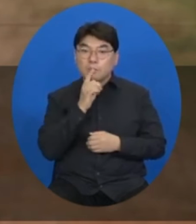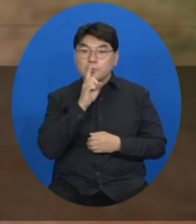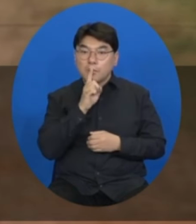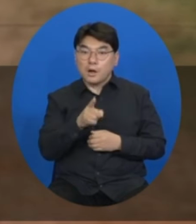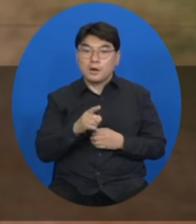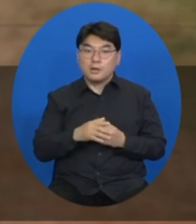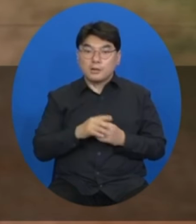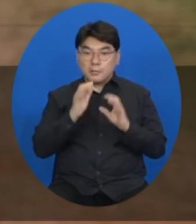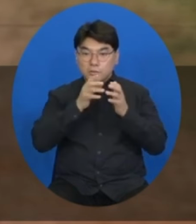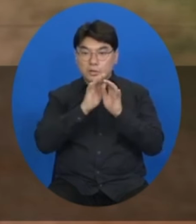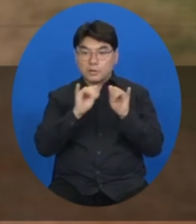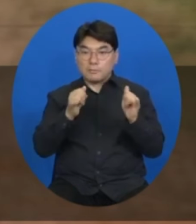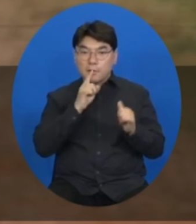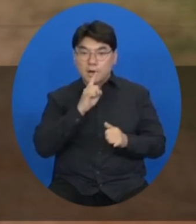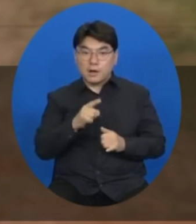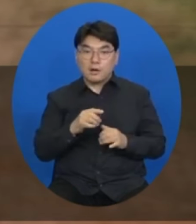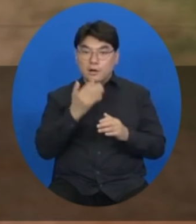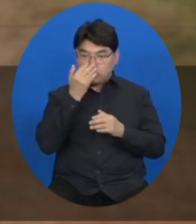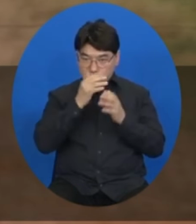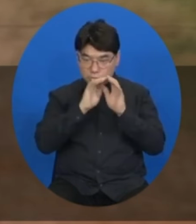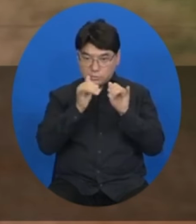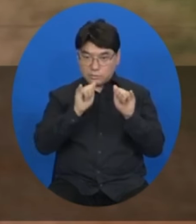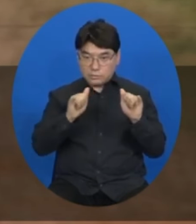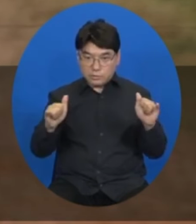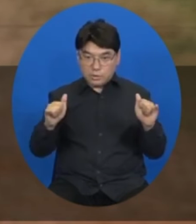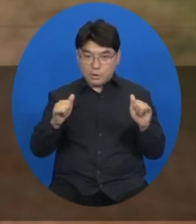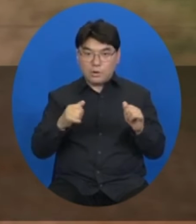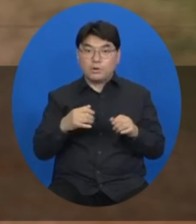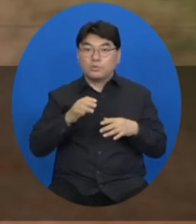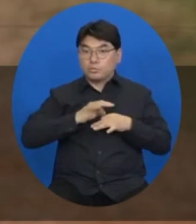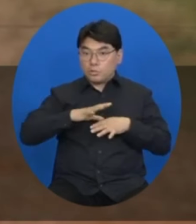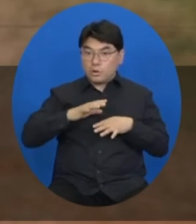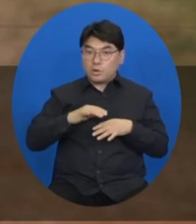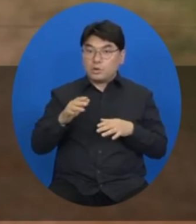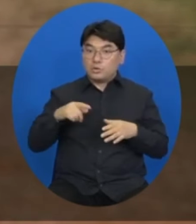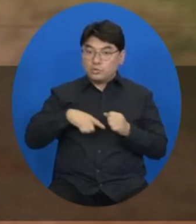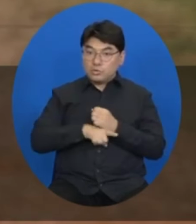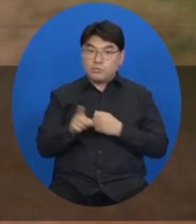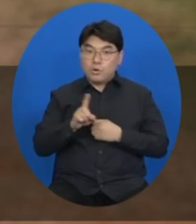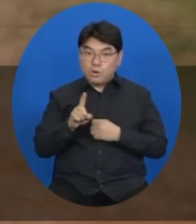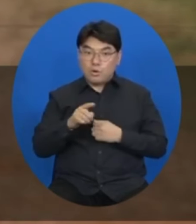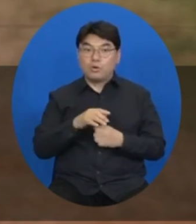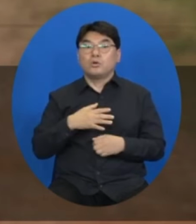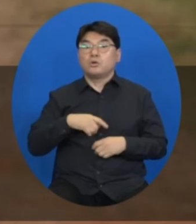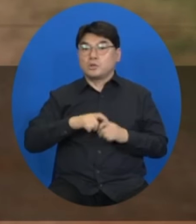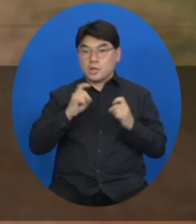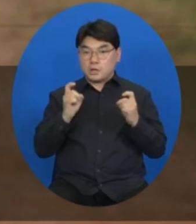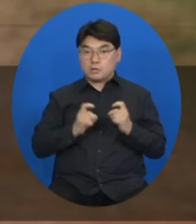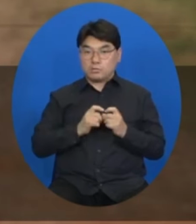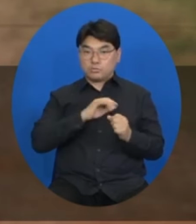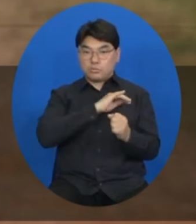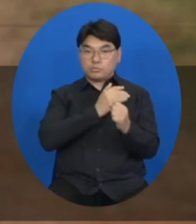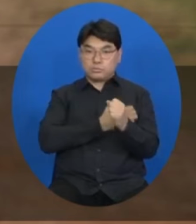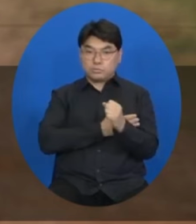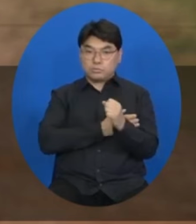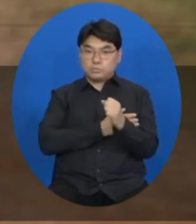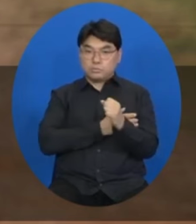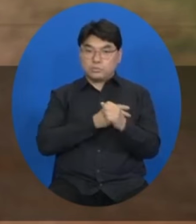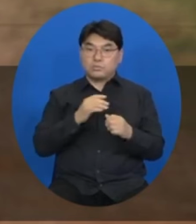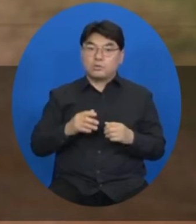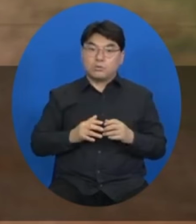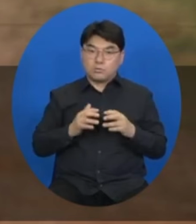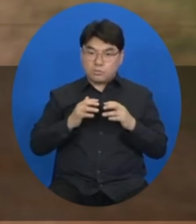백성에게 말하되 이스라엘 사람들아 이로 냐 마치 우리 개인의과 경건으로이 사람을 걷게한